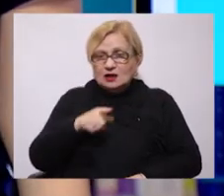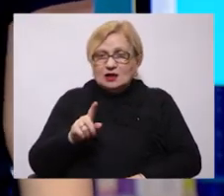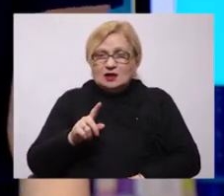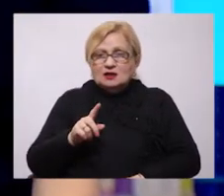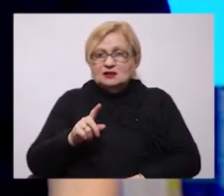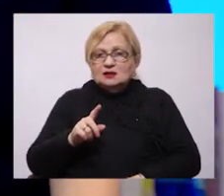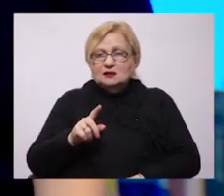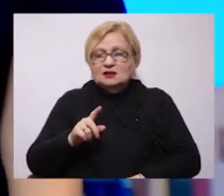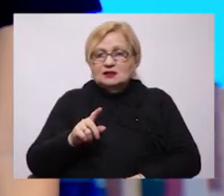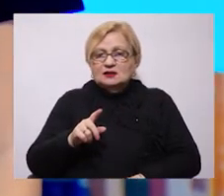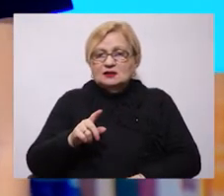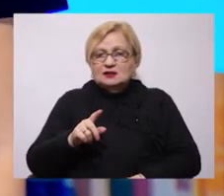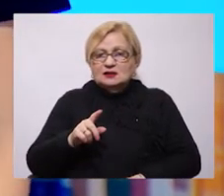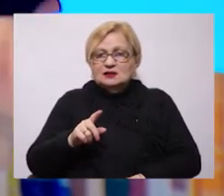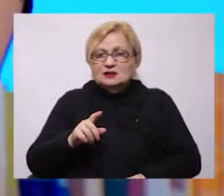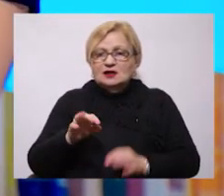მარტორქები?